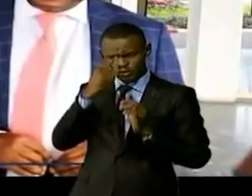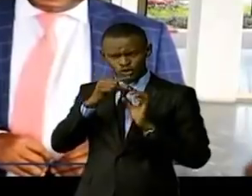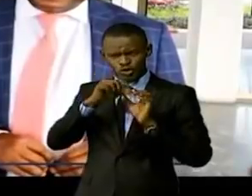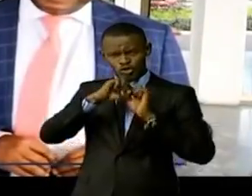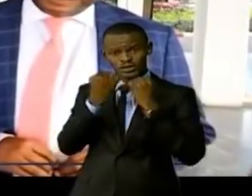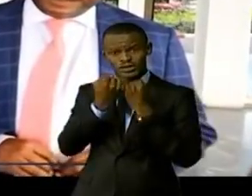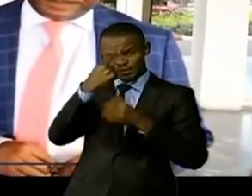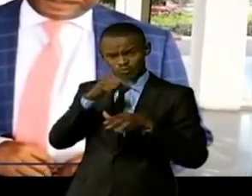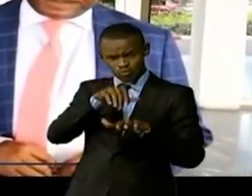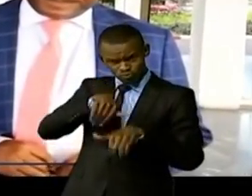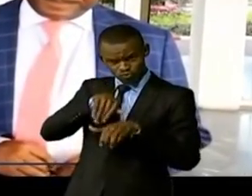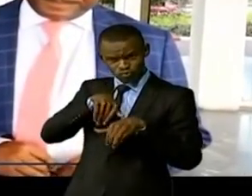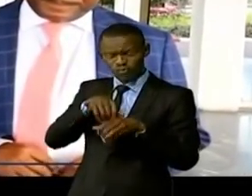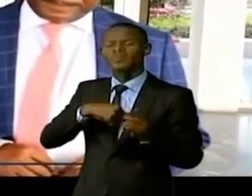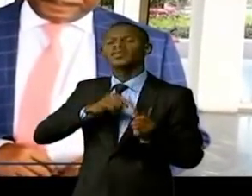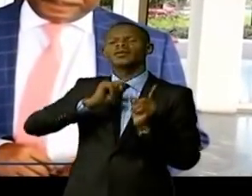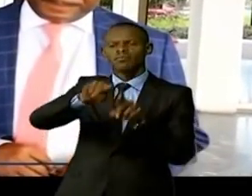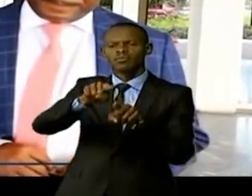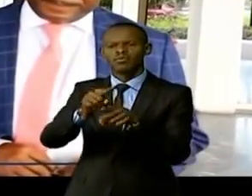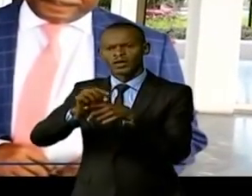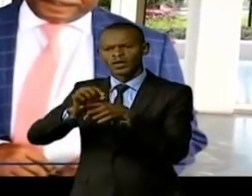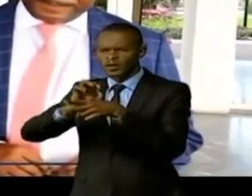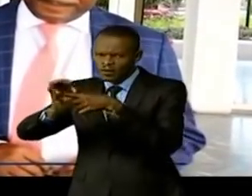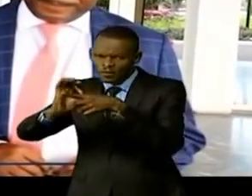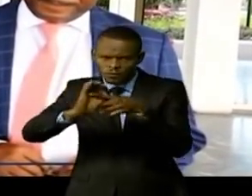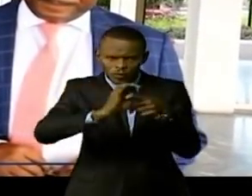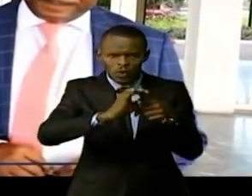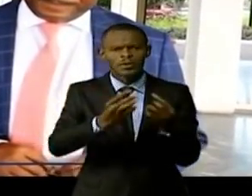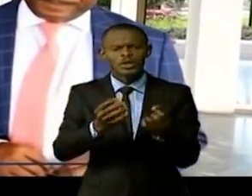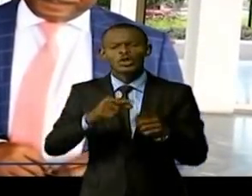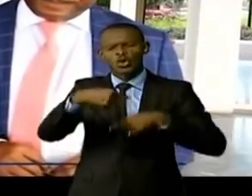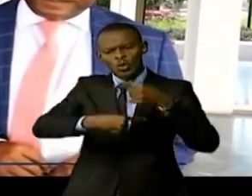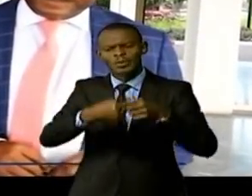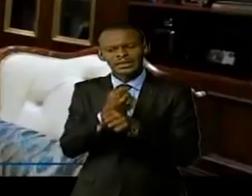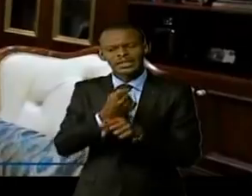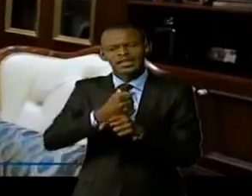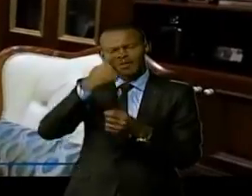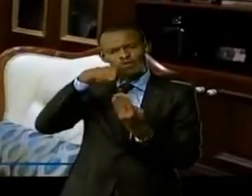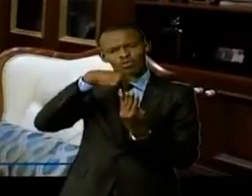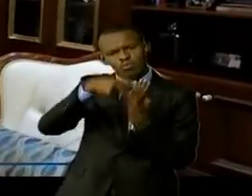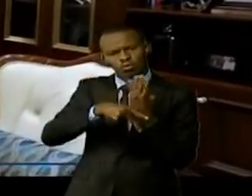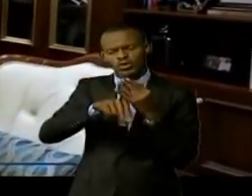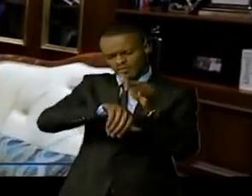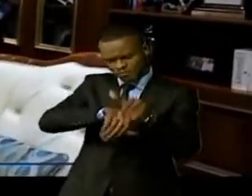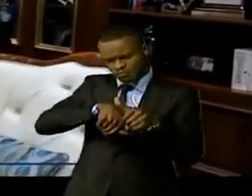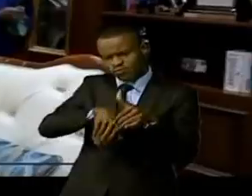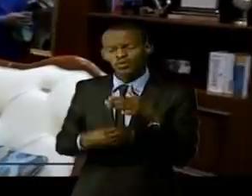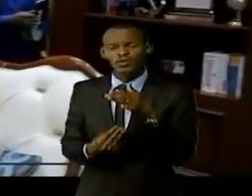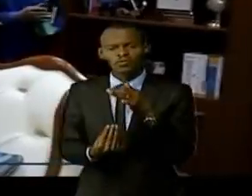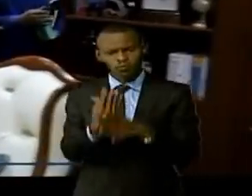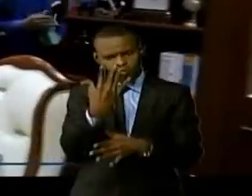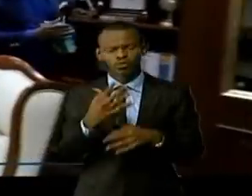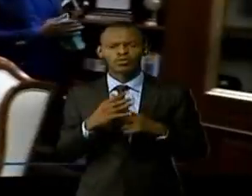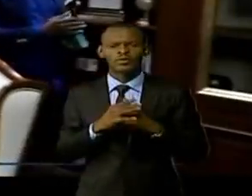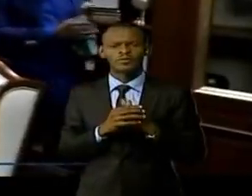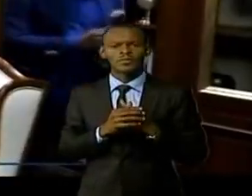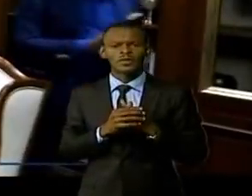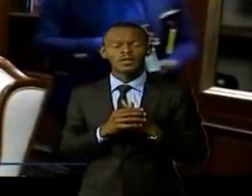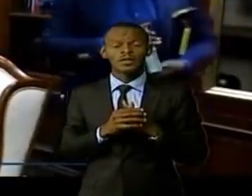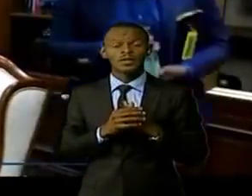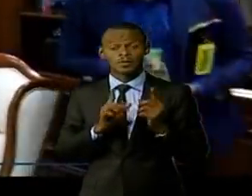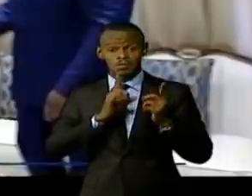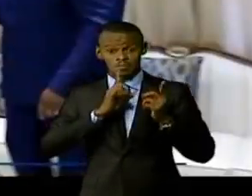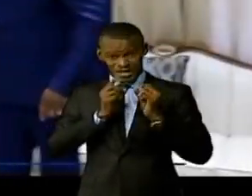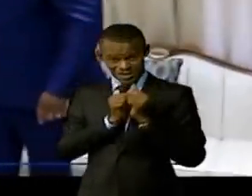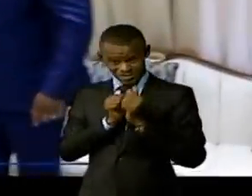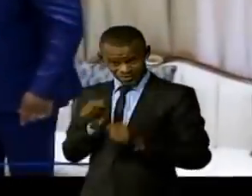et optimiser les résultats escomptés par rapport à ces projets. Infatigable, le président de la République